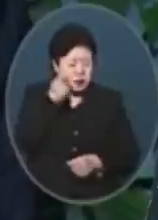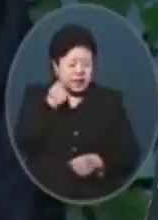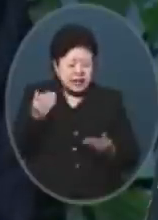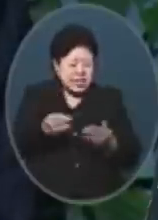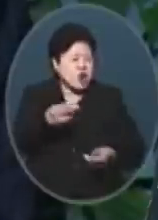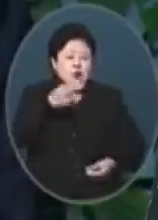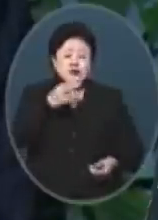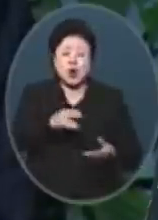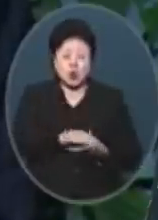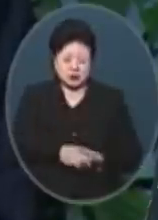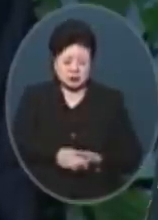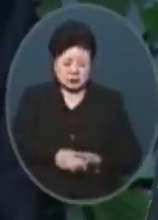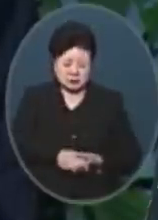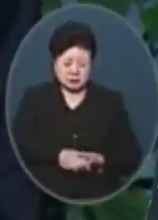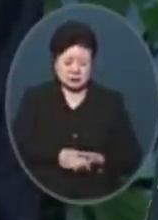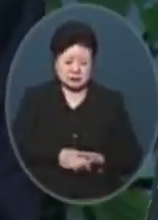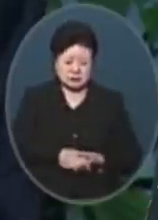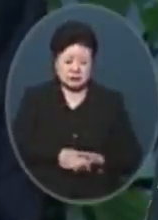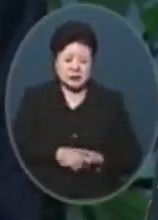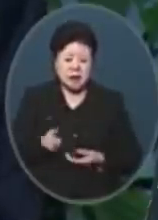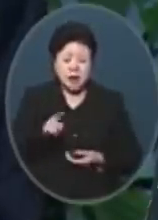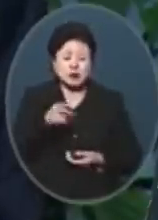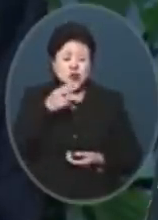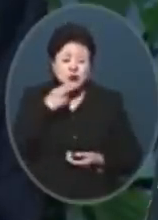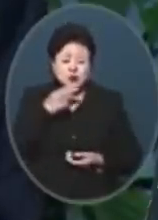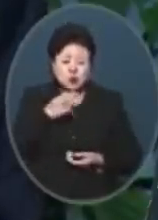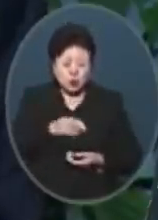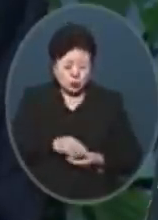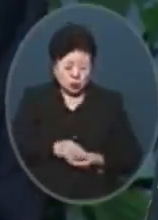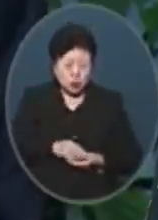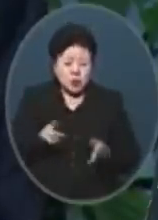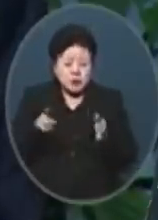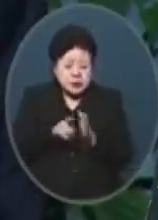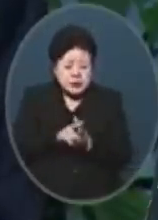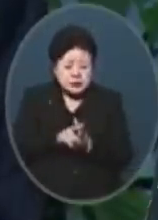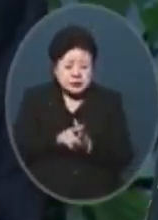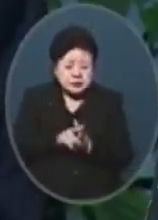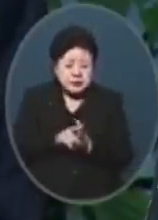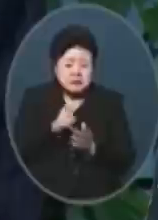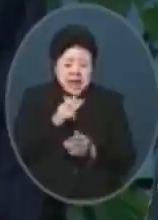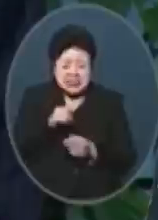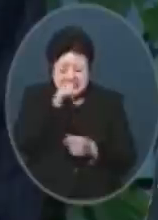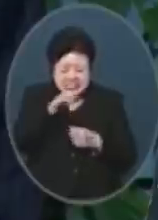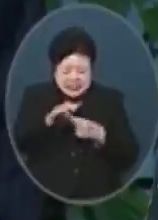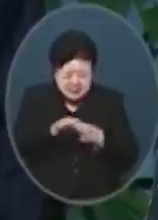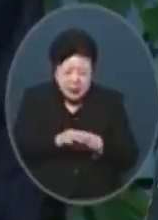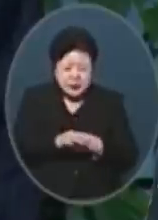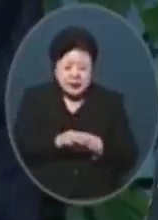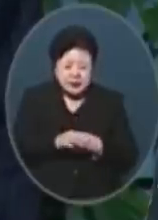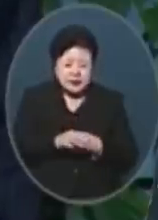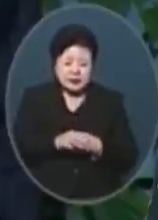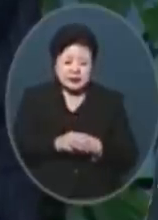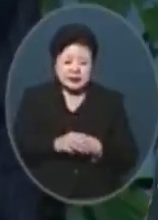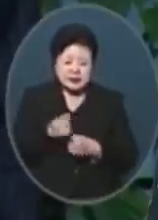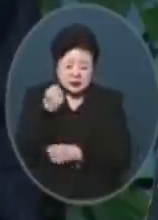일이 없다. 아무것도 없어도 믿음만 있으면 그것이 자본이 되는